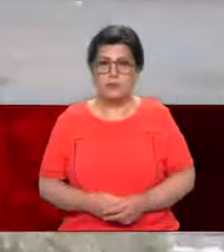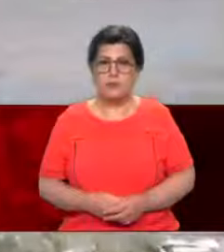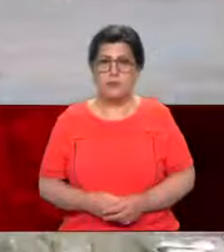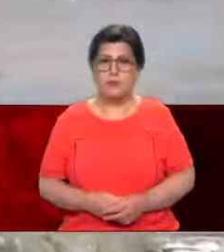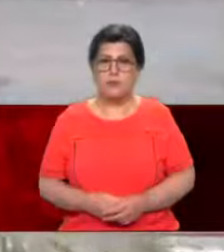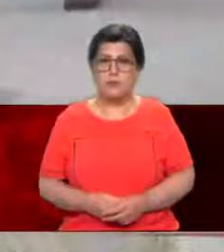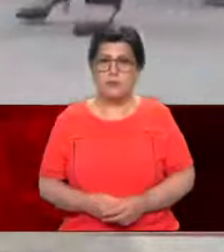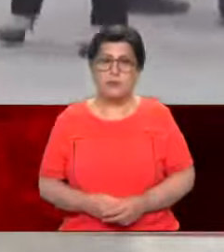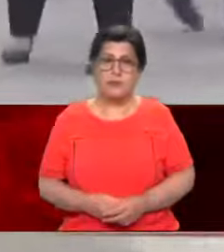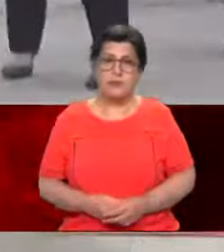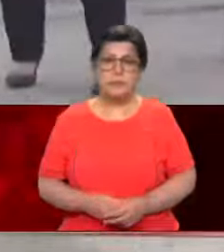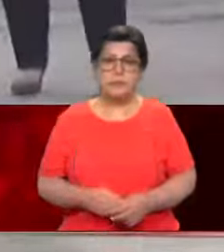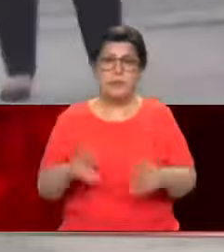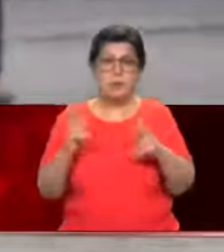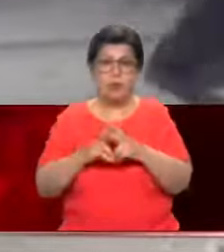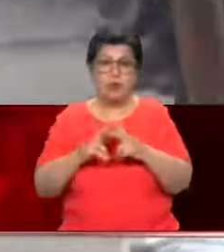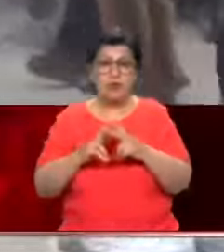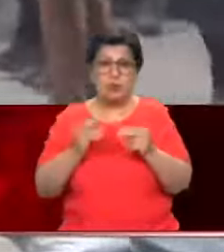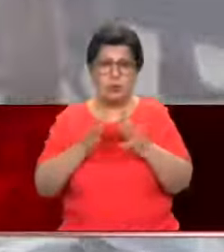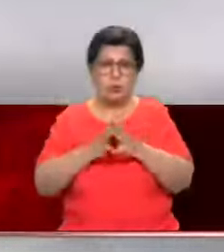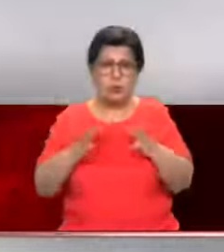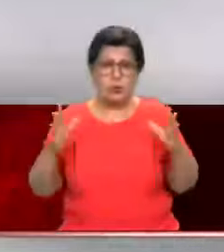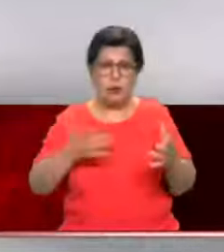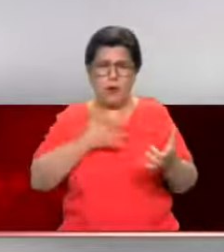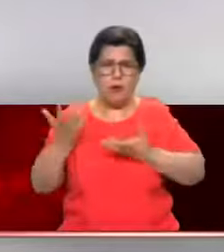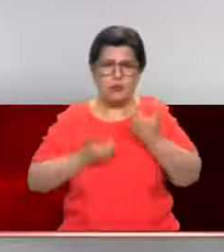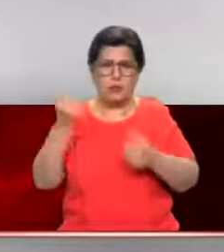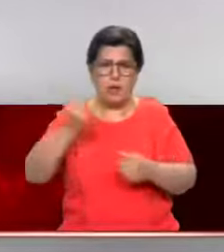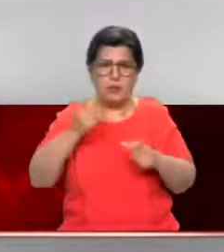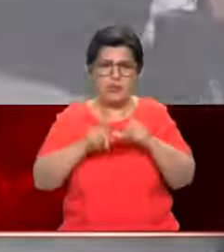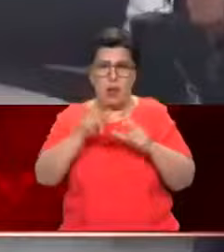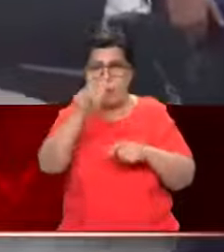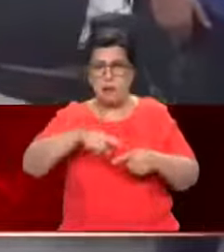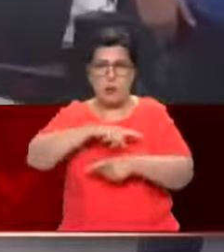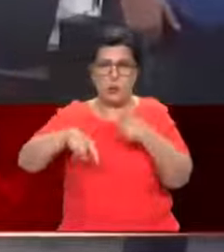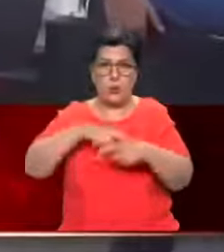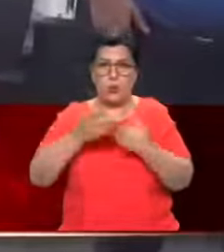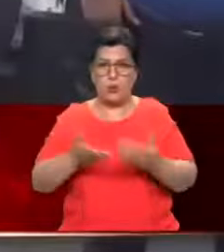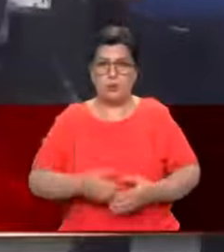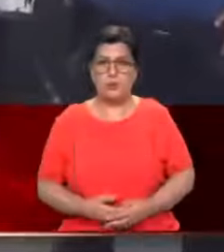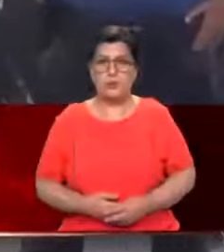Ekipler ardında büyük acılar bırakan katil damadı arıyor.